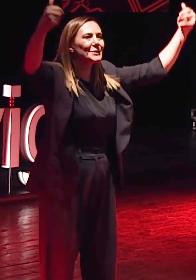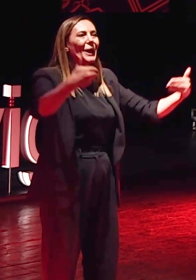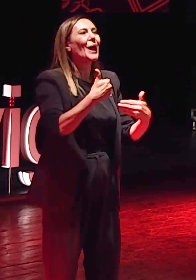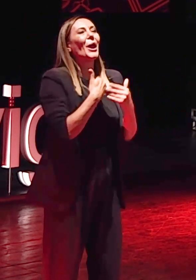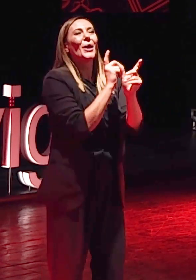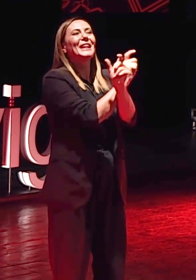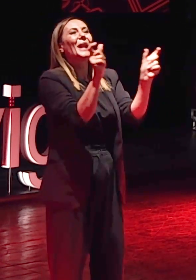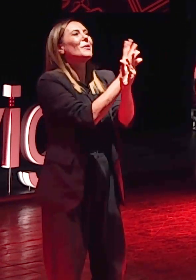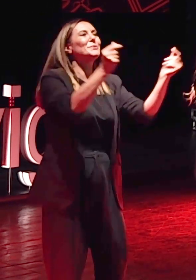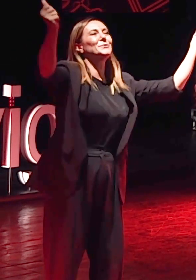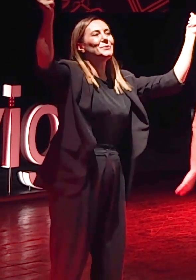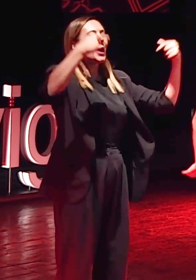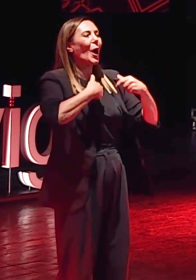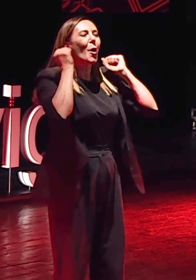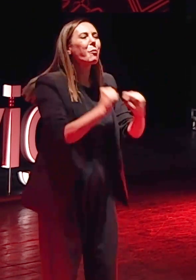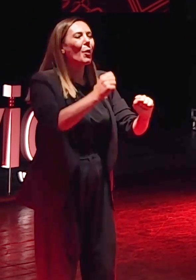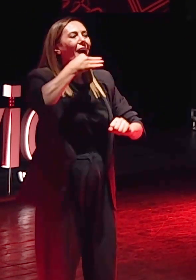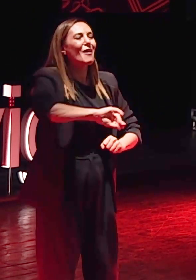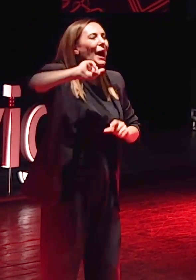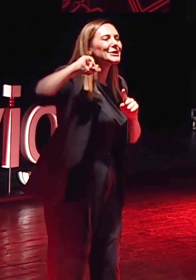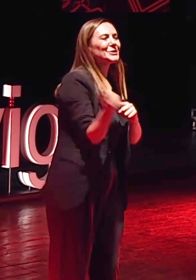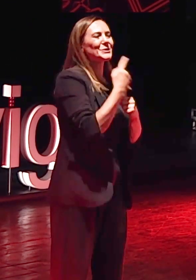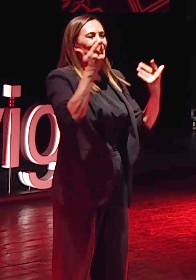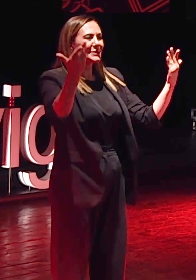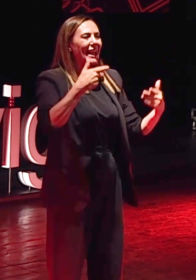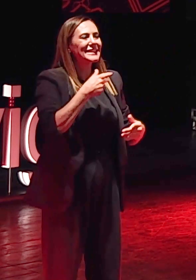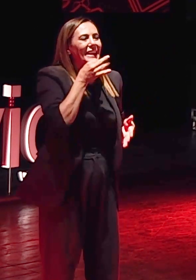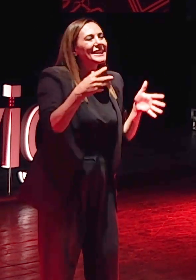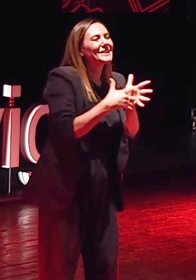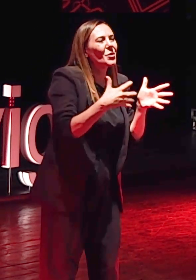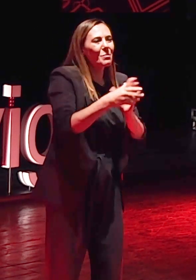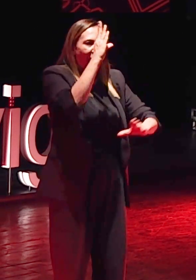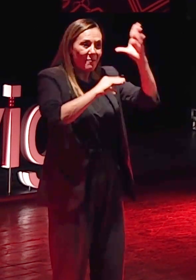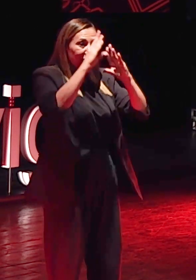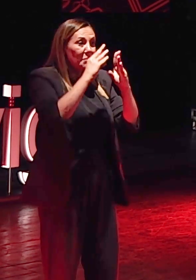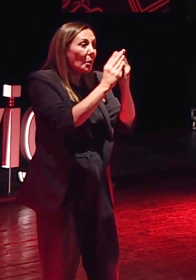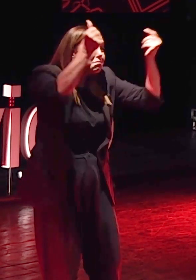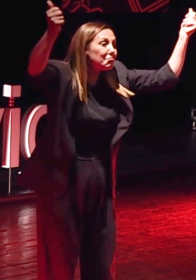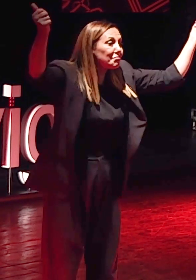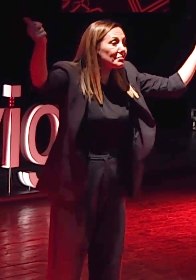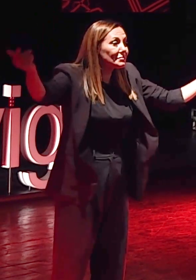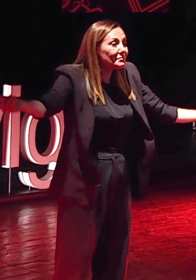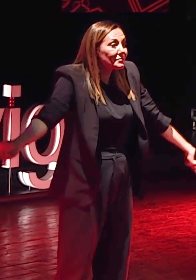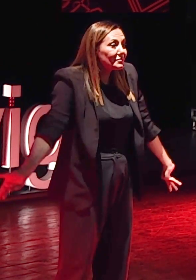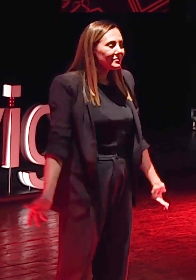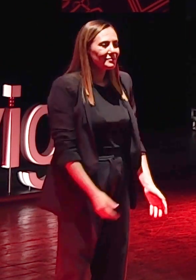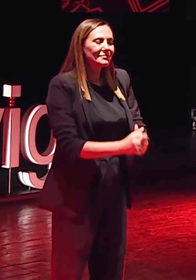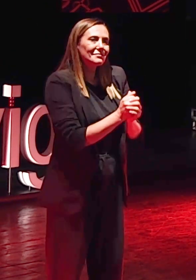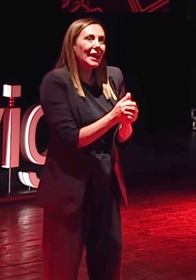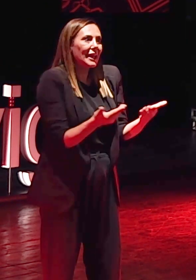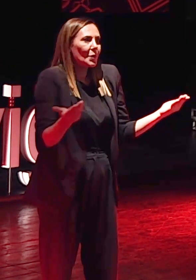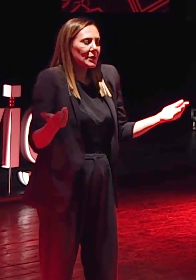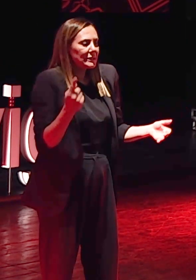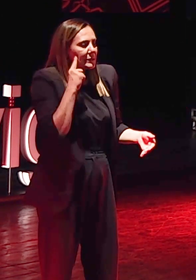più dis Gessica io potevo fare tutto quindi il mio disturbo dell'apprendimento non esisteva e quindi